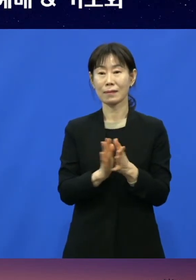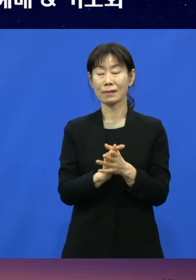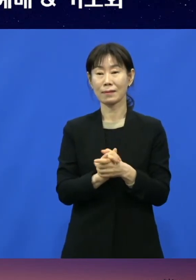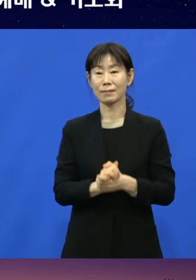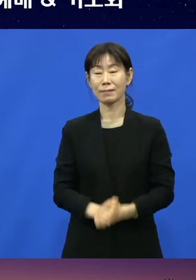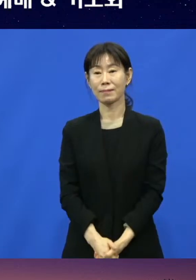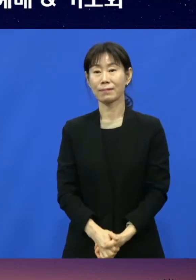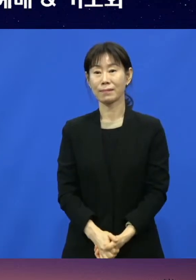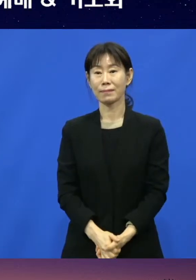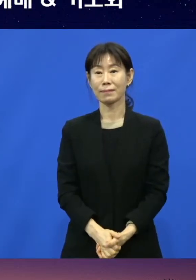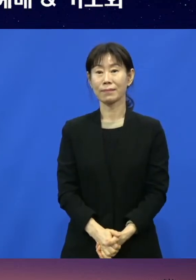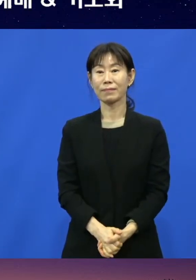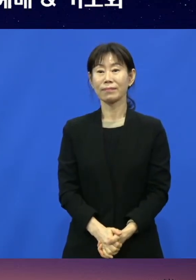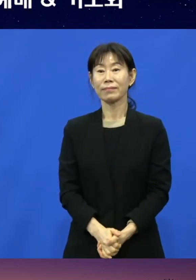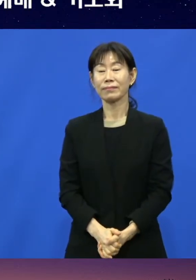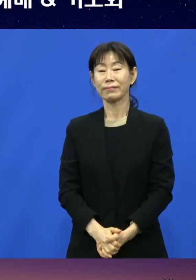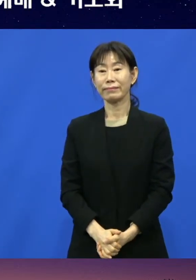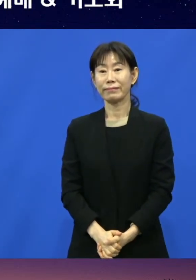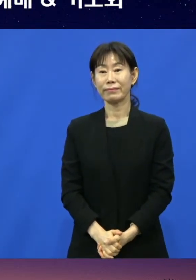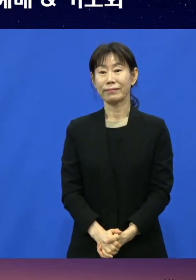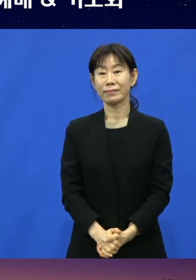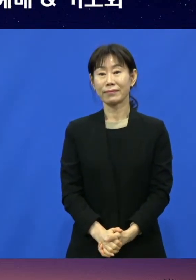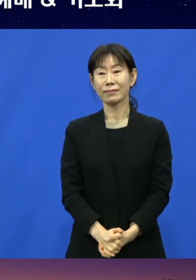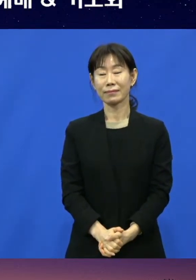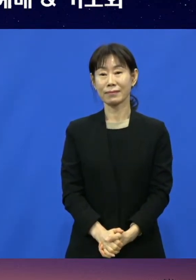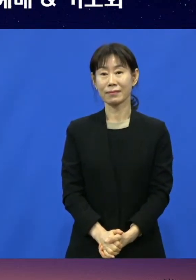됐어요. 아주 잘했어요.